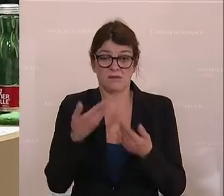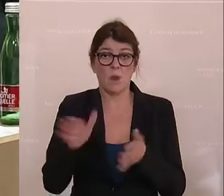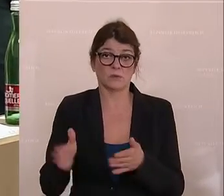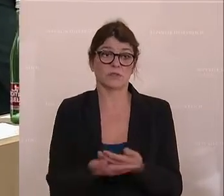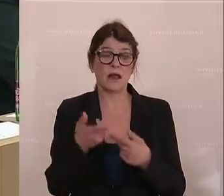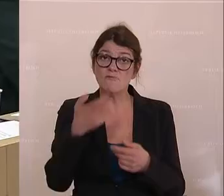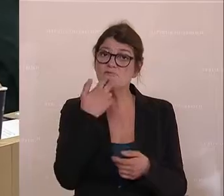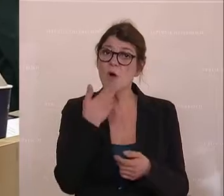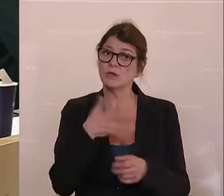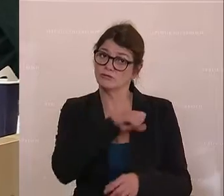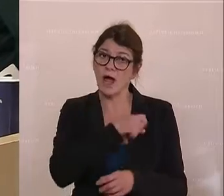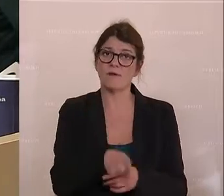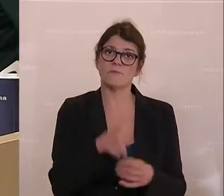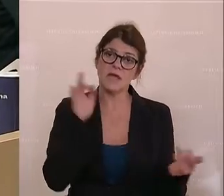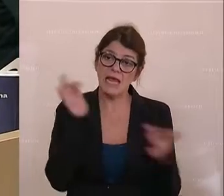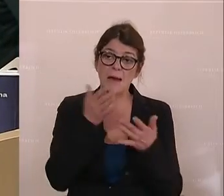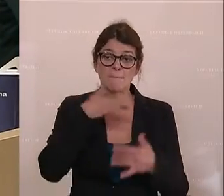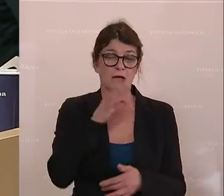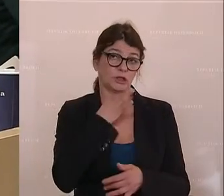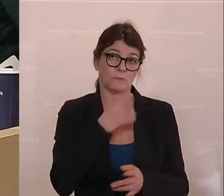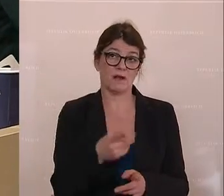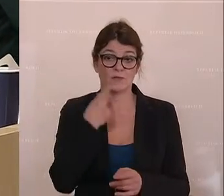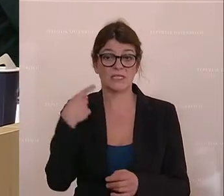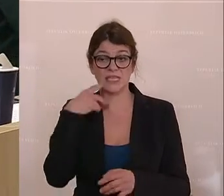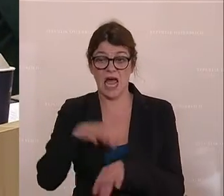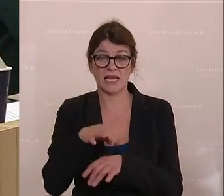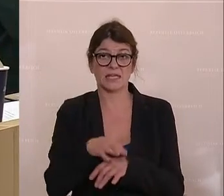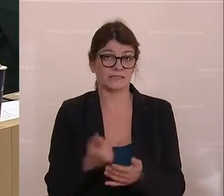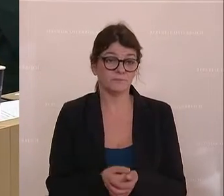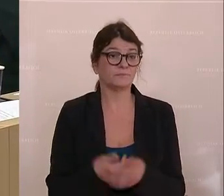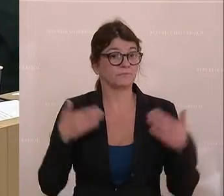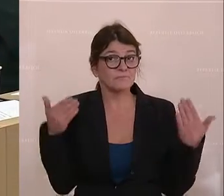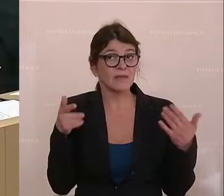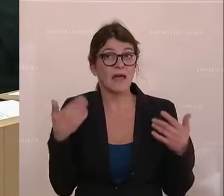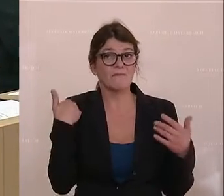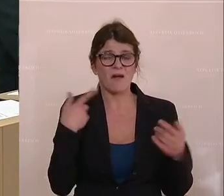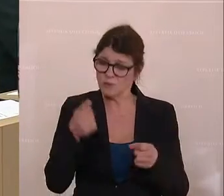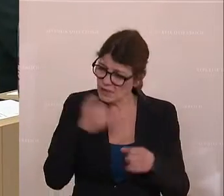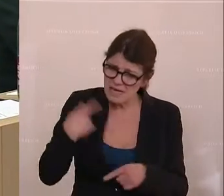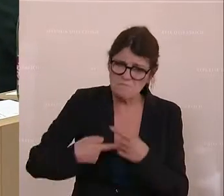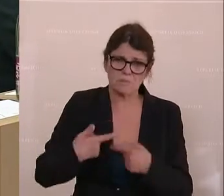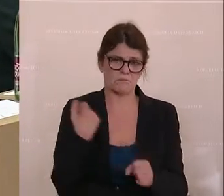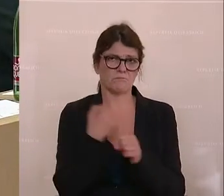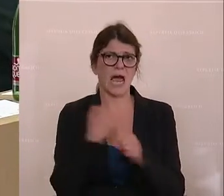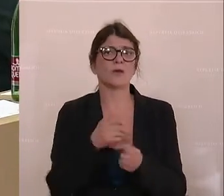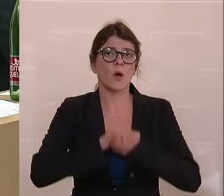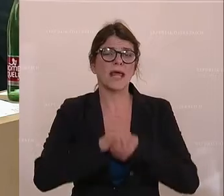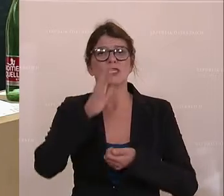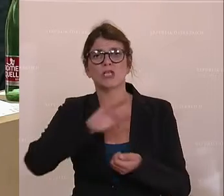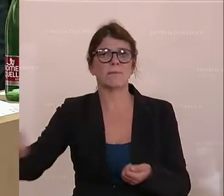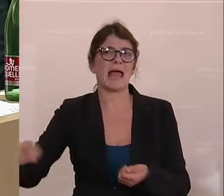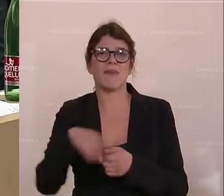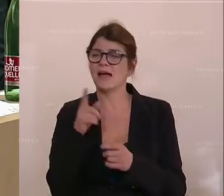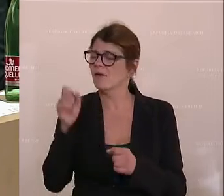wolltet das durch drücken gegen die Mehrheit der Zahnärzte drin. Und genau das ist es, was ihr permanent macht. Und der Kollege Schallmeiner, da kannst